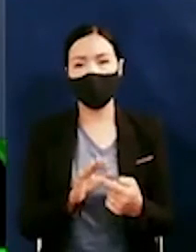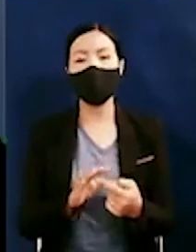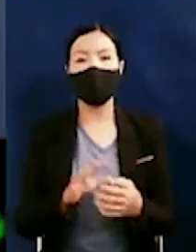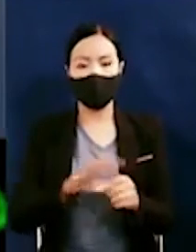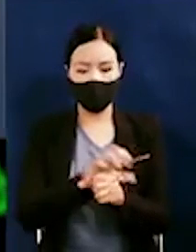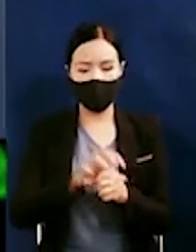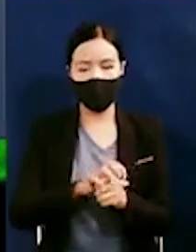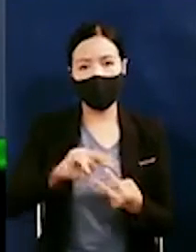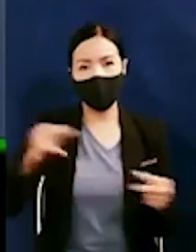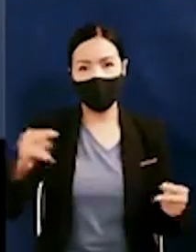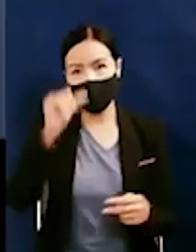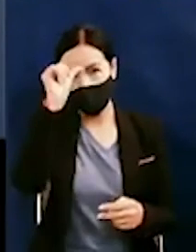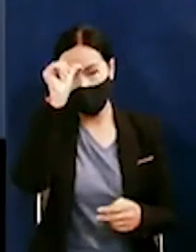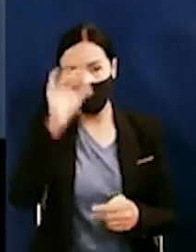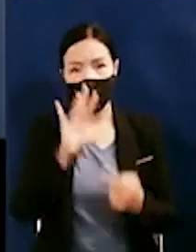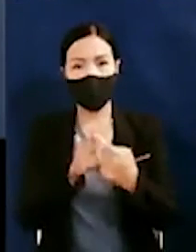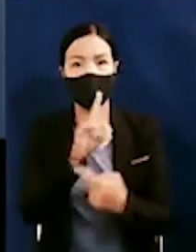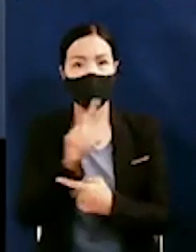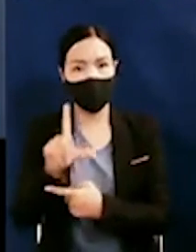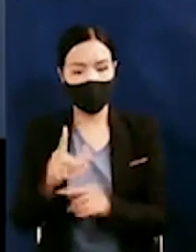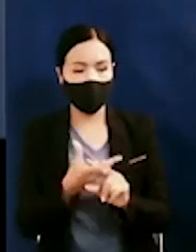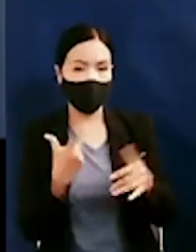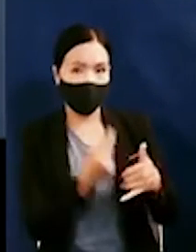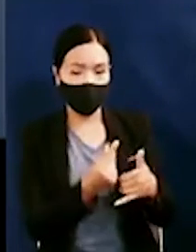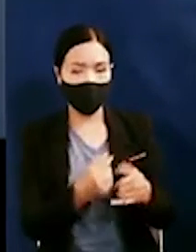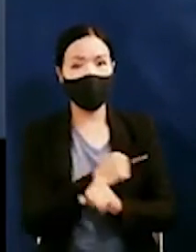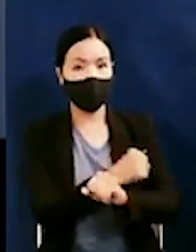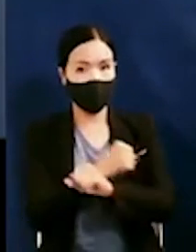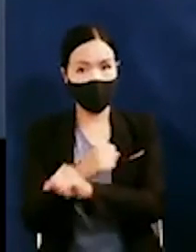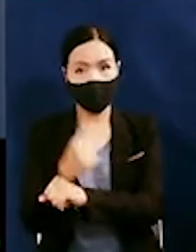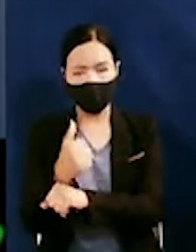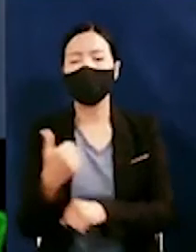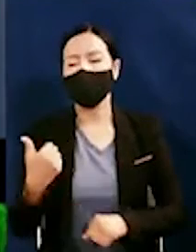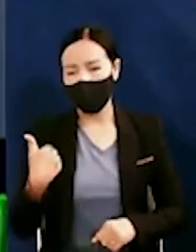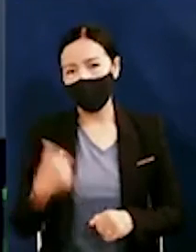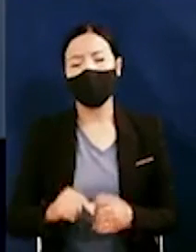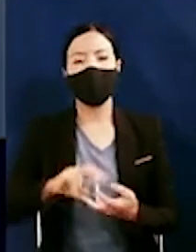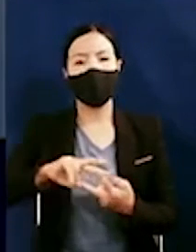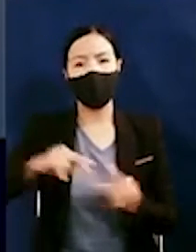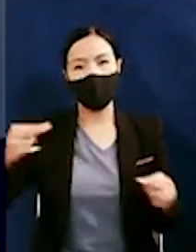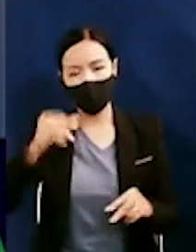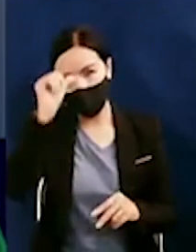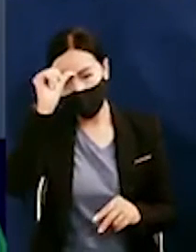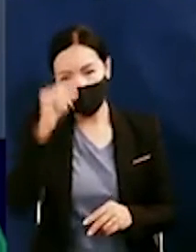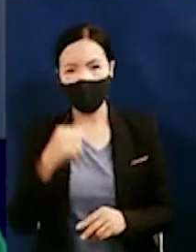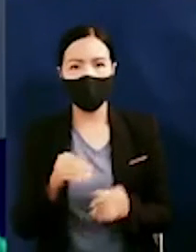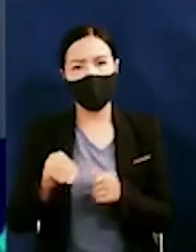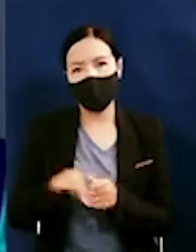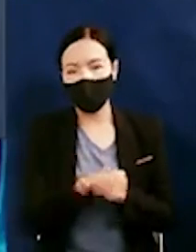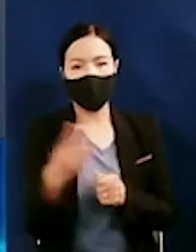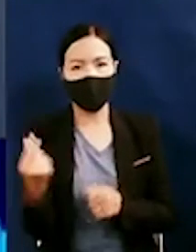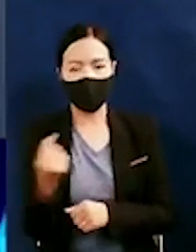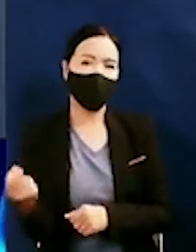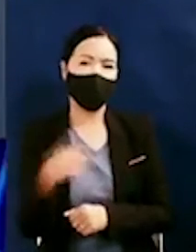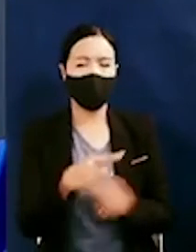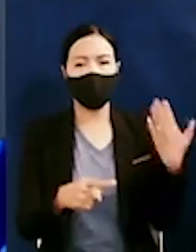วัคซีนเนี่ยต้านได้หรือเปล่านะครับต้องขอเรียนว่าสายพันธุ์เดลต้ามีการระบาดรวดเร็วกว่าสายพันธุ์ดั้งเดิมอู่ฮั่นเนี่ยประมาณ 2.5